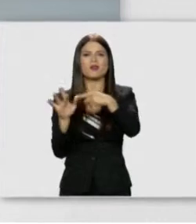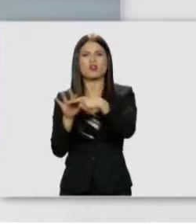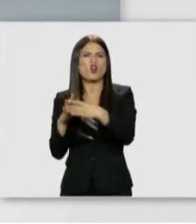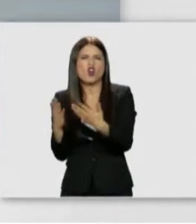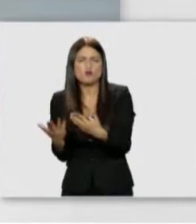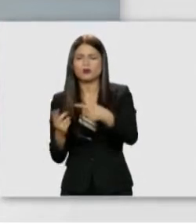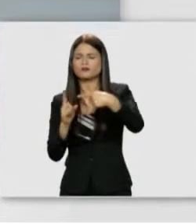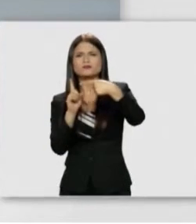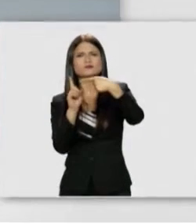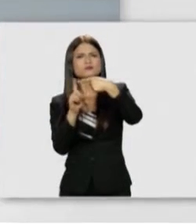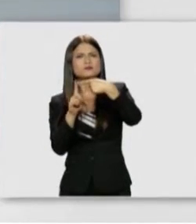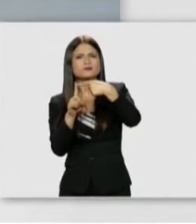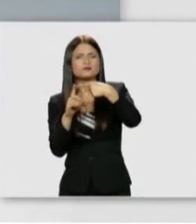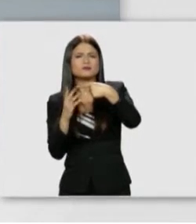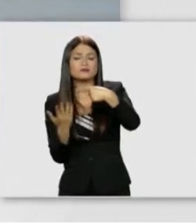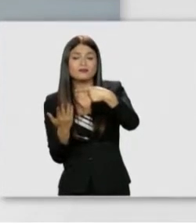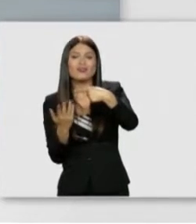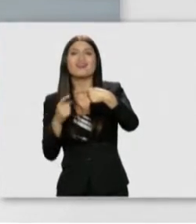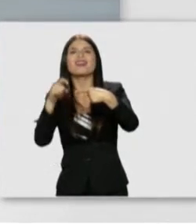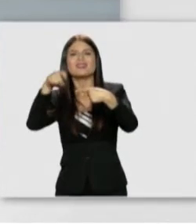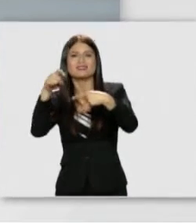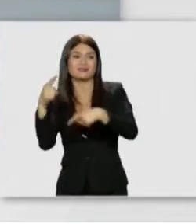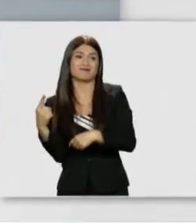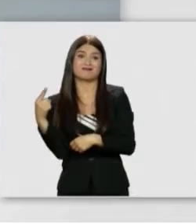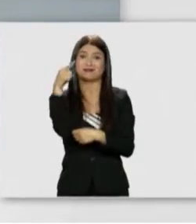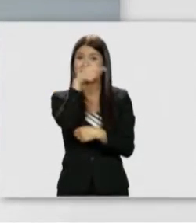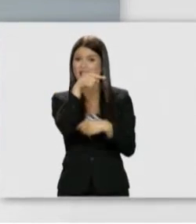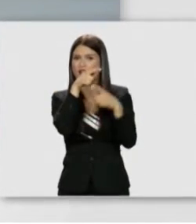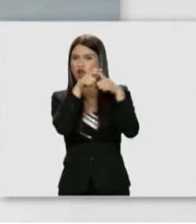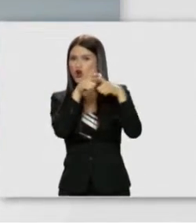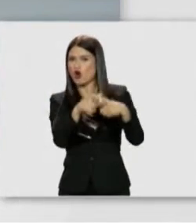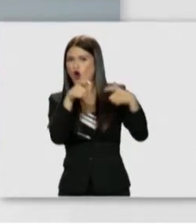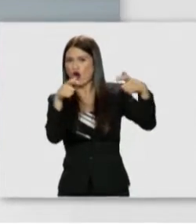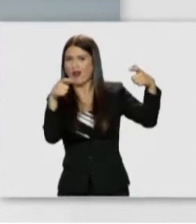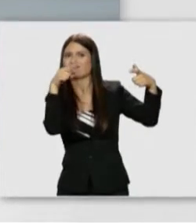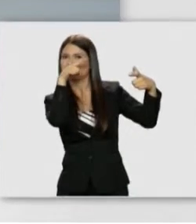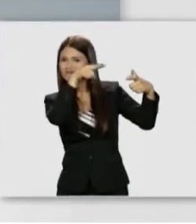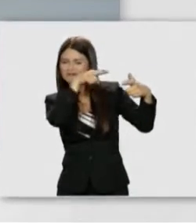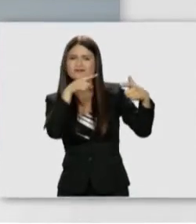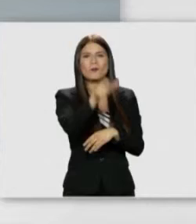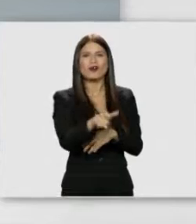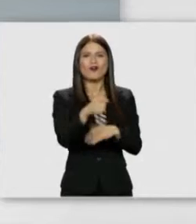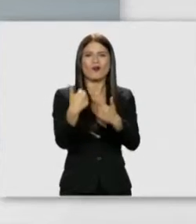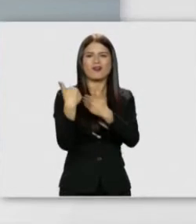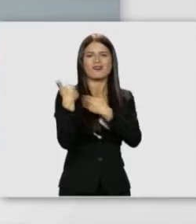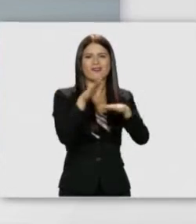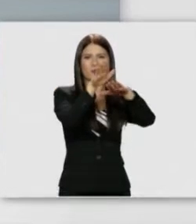à Bogota le nouvel accord de paix révisé conclu pour mettre fin à plus de 50 ans de conflits.